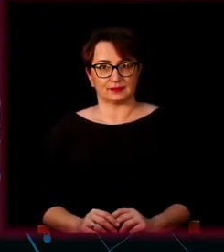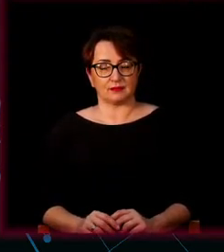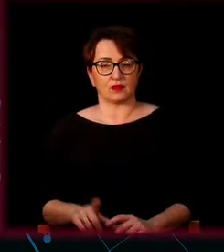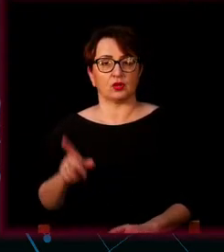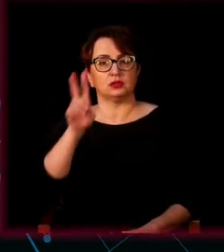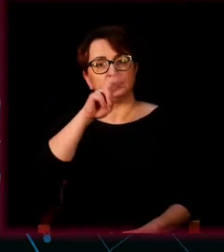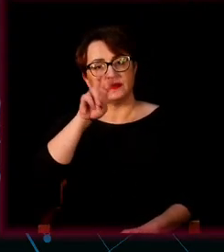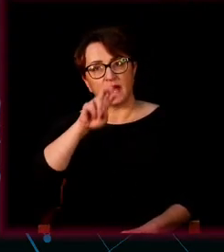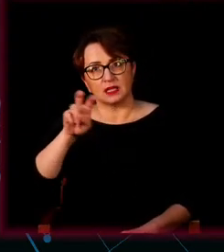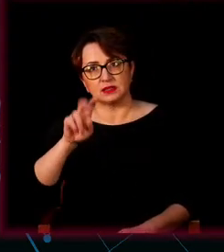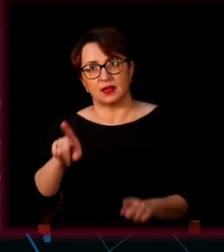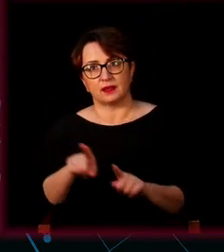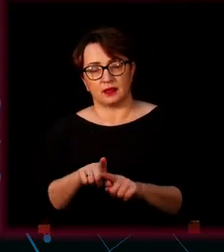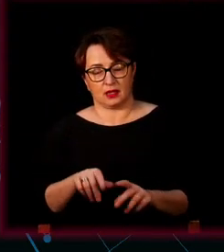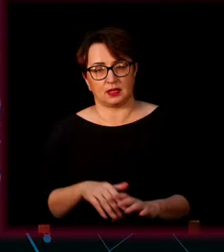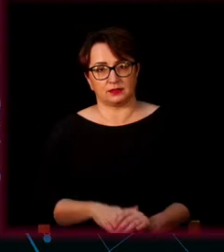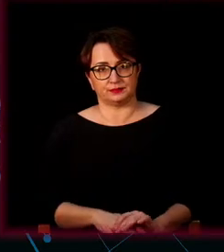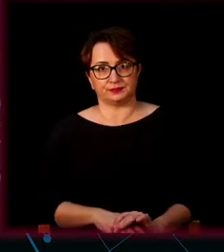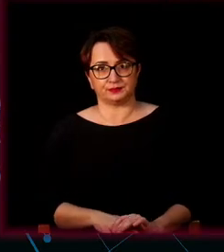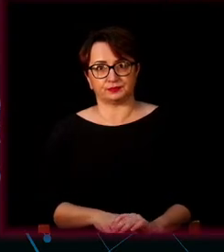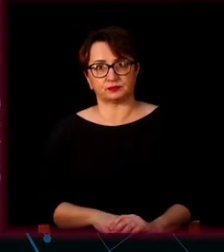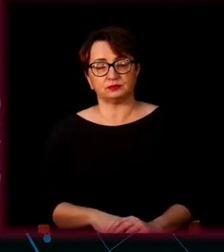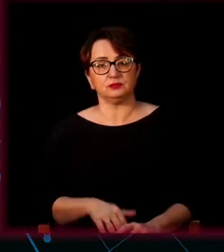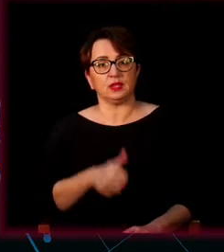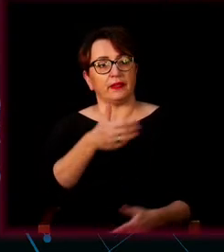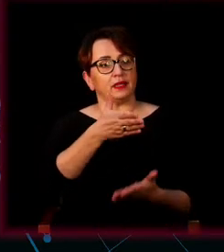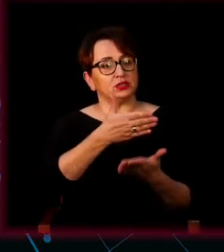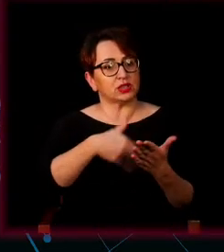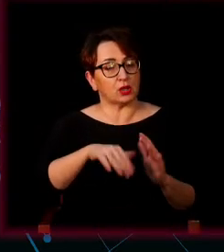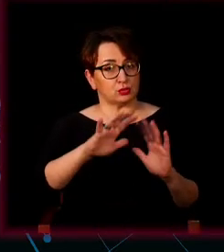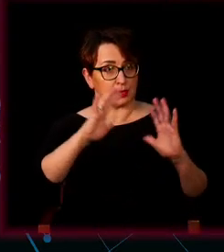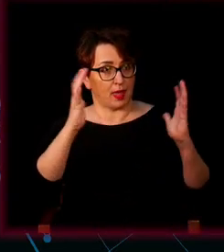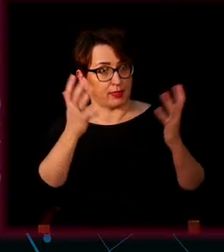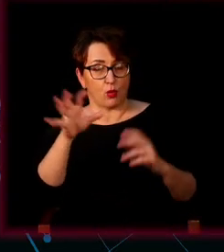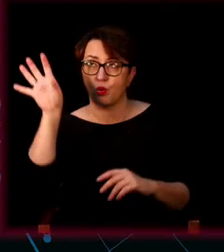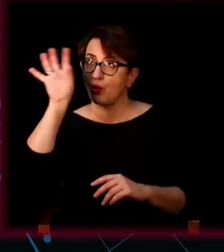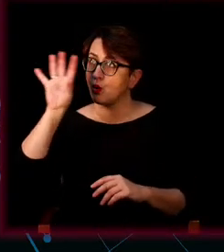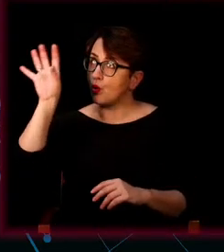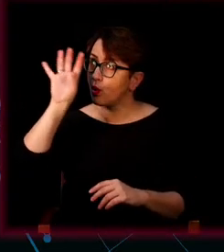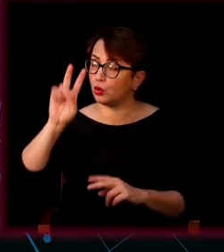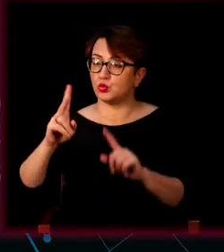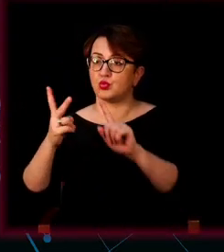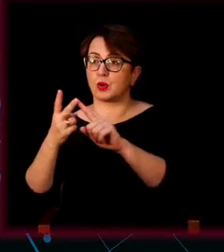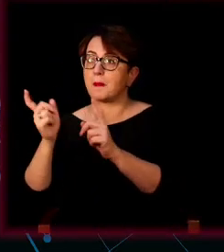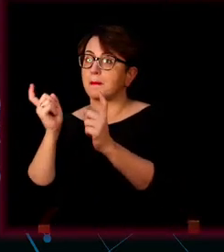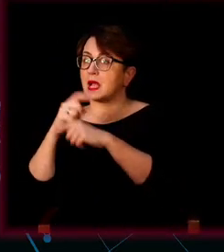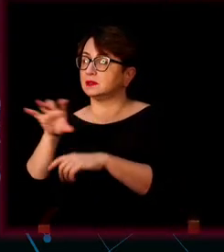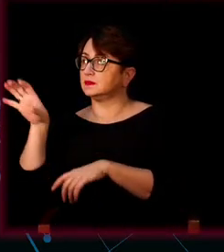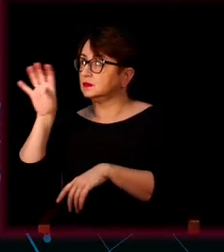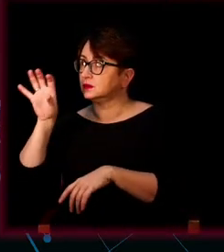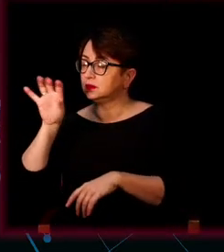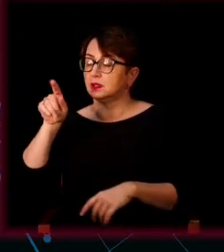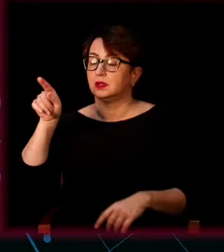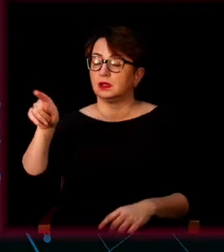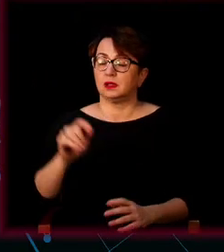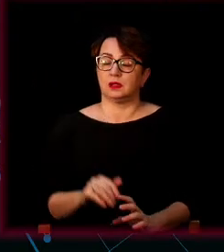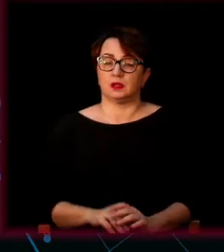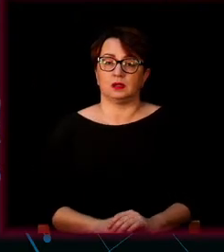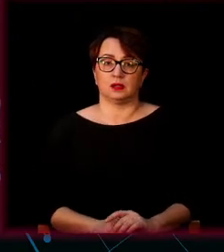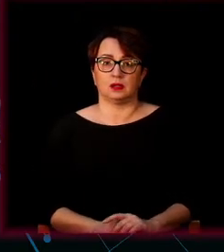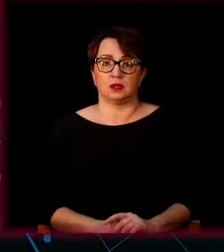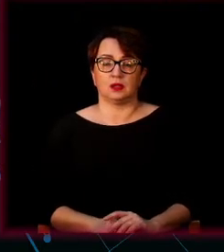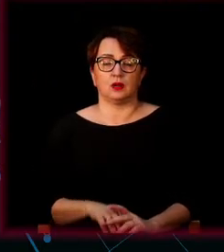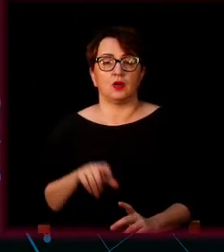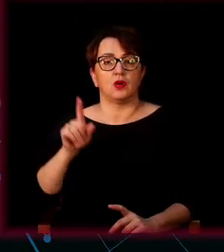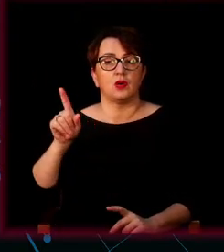Zwiedza potem tak jakąś inną część tej planety i odwiedza drugie państwo, Orgorein, które